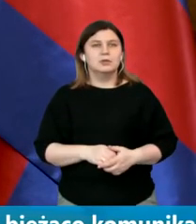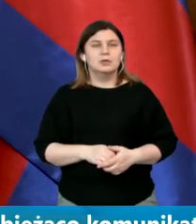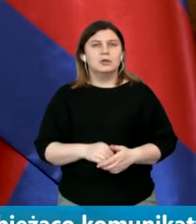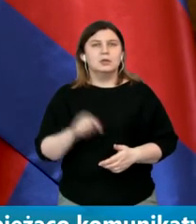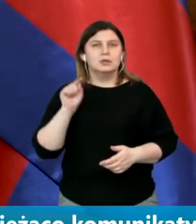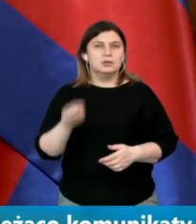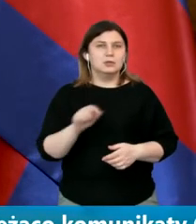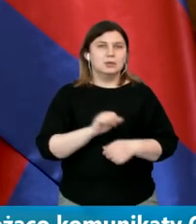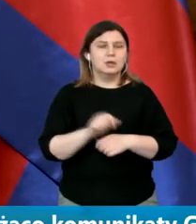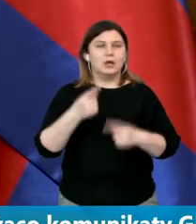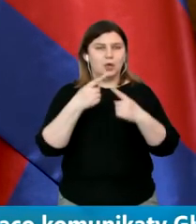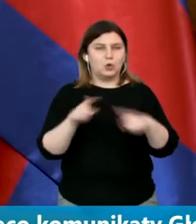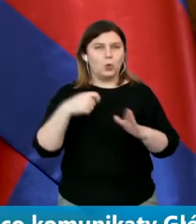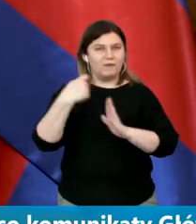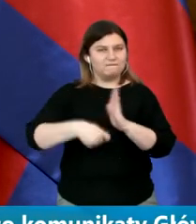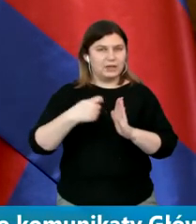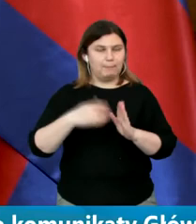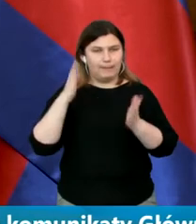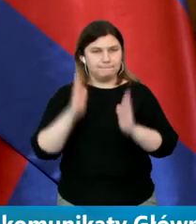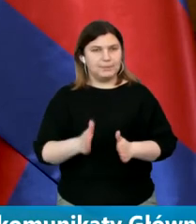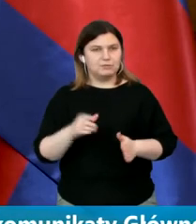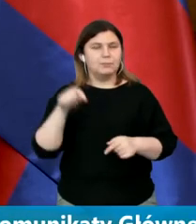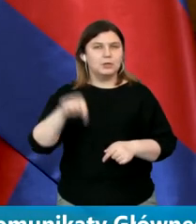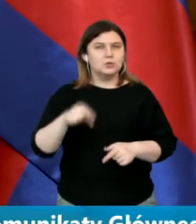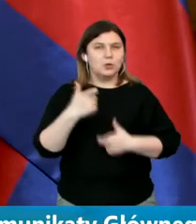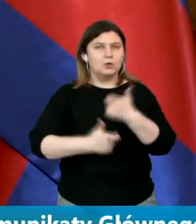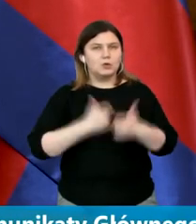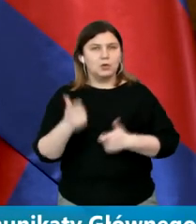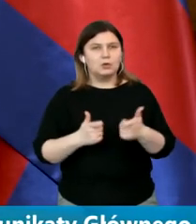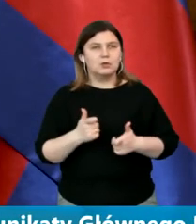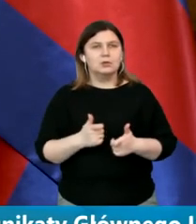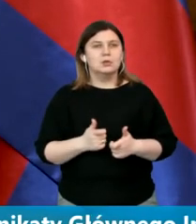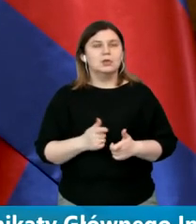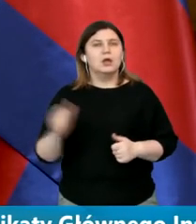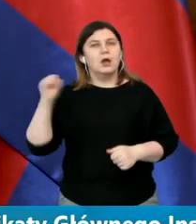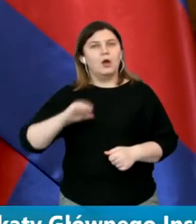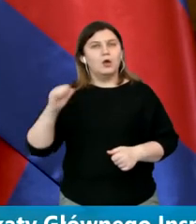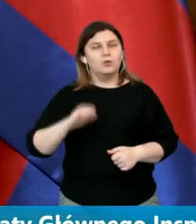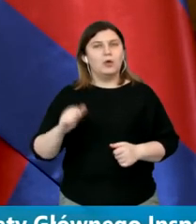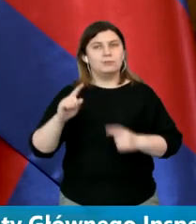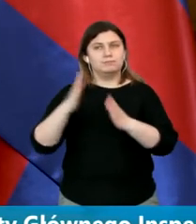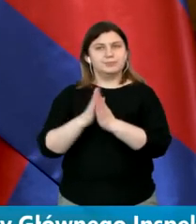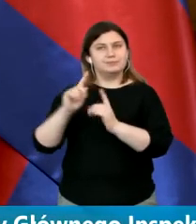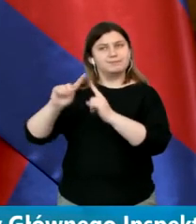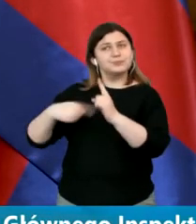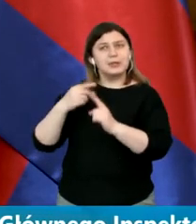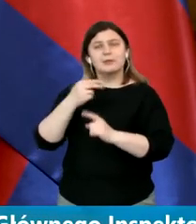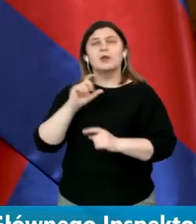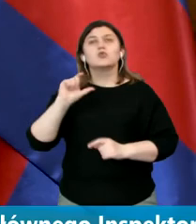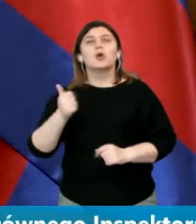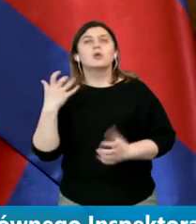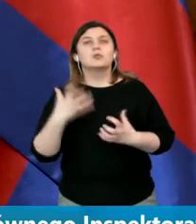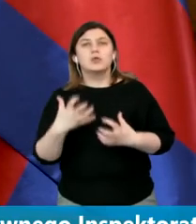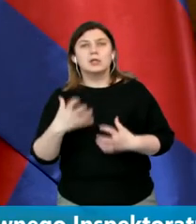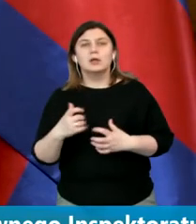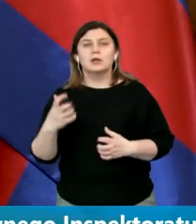takie krótkie filmy będziemy tutaj robili. Też oczekuję na Państwa sugestie w tym zakresie, czego byście oczekiwali,